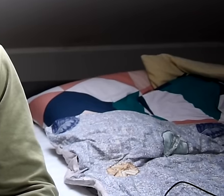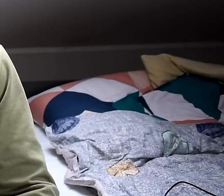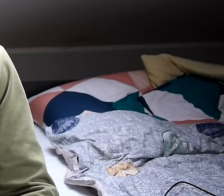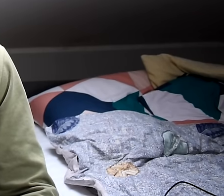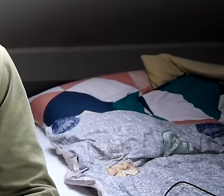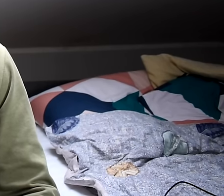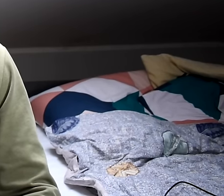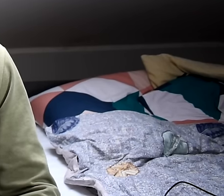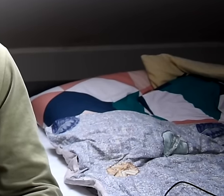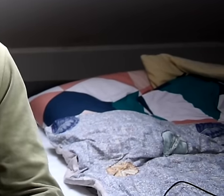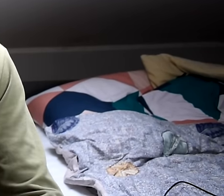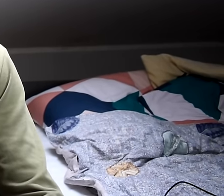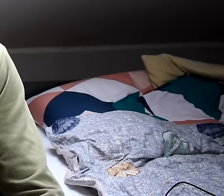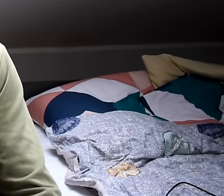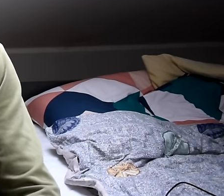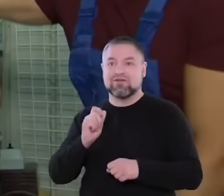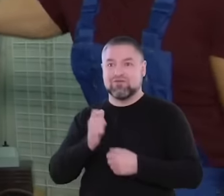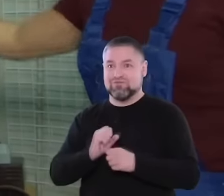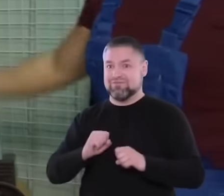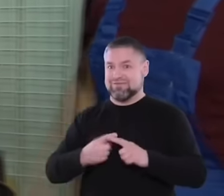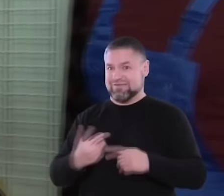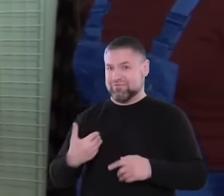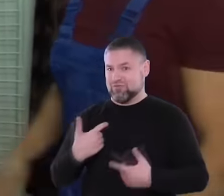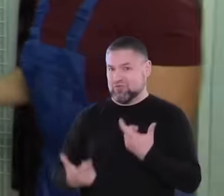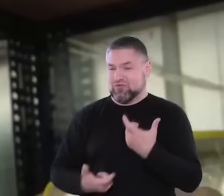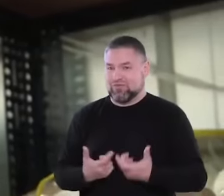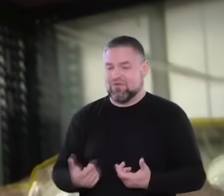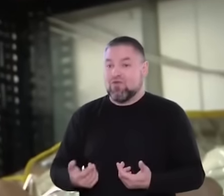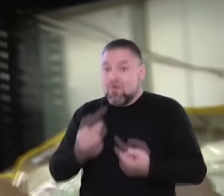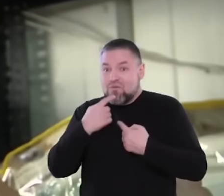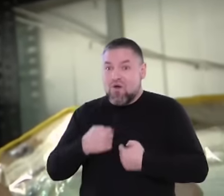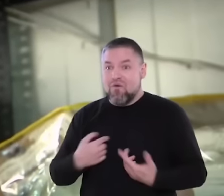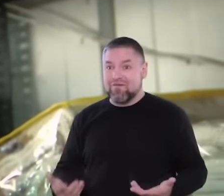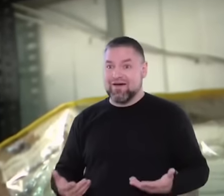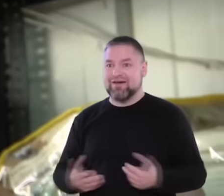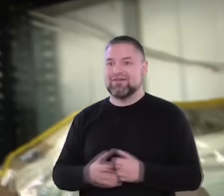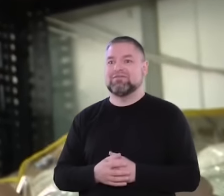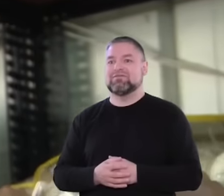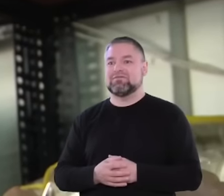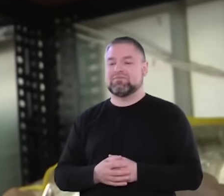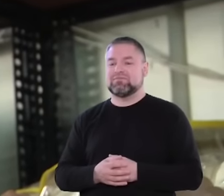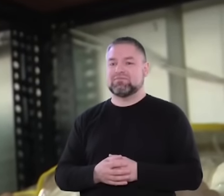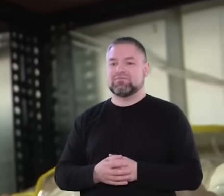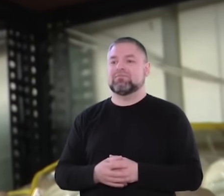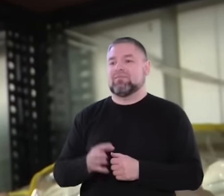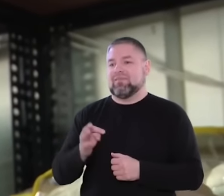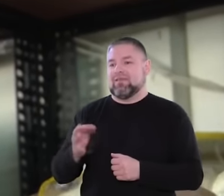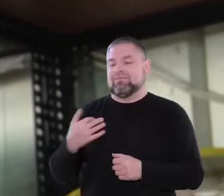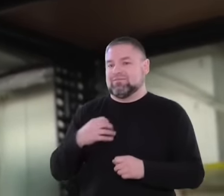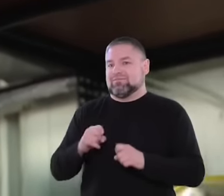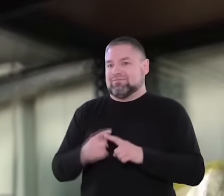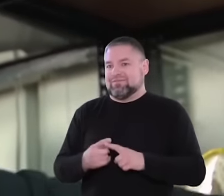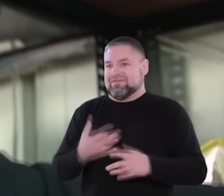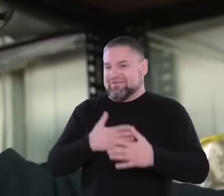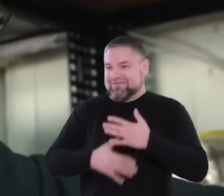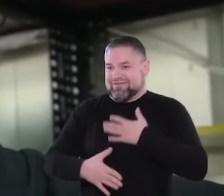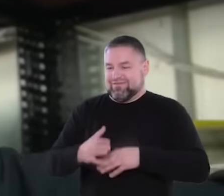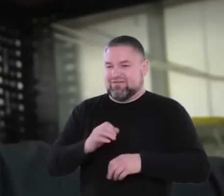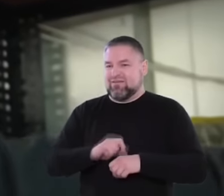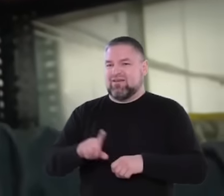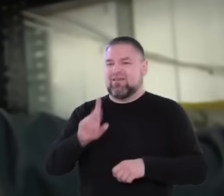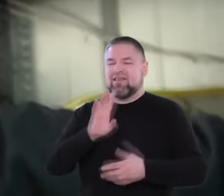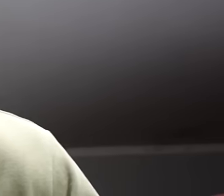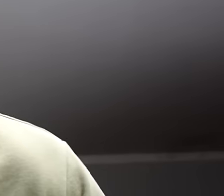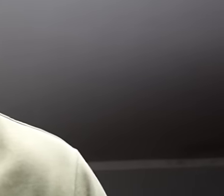Co za łysy cham, nie? Padaj. No mów. No tak, zaliczona. Zadowolony? No, to pewnie jakiś